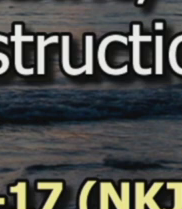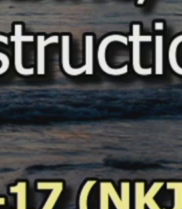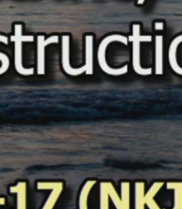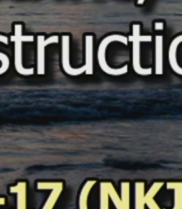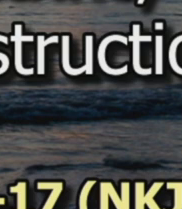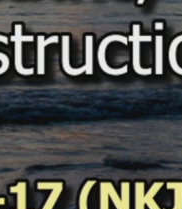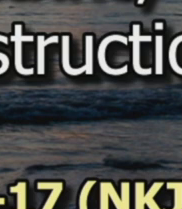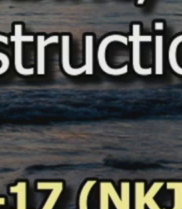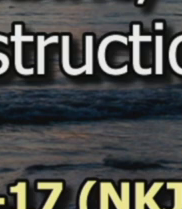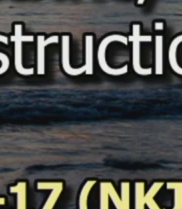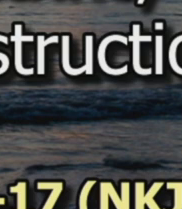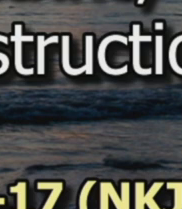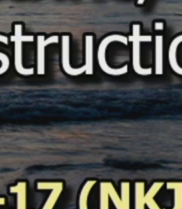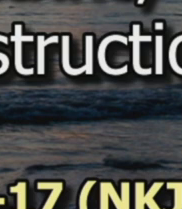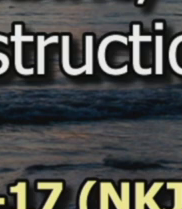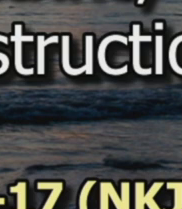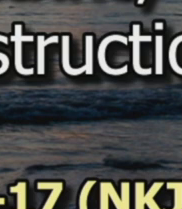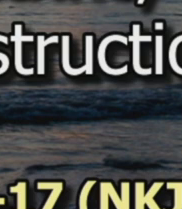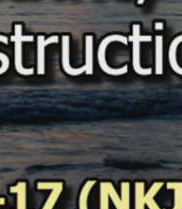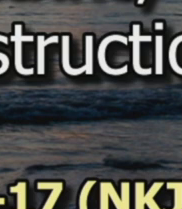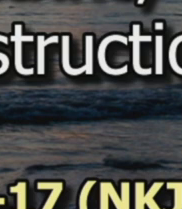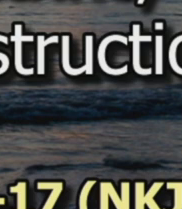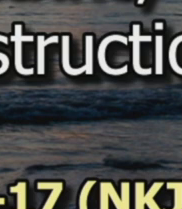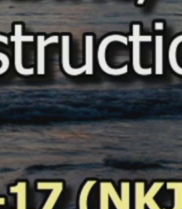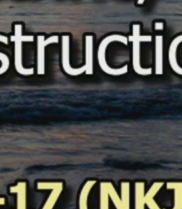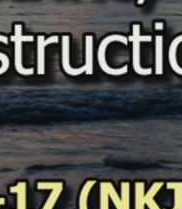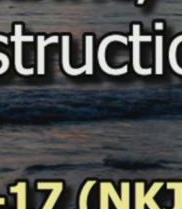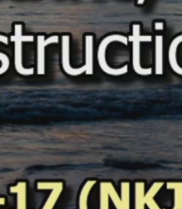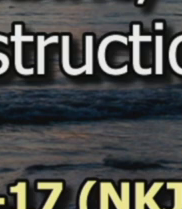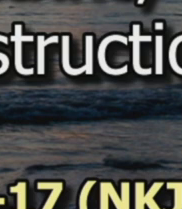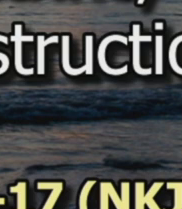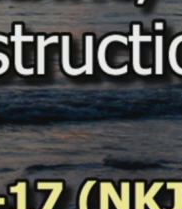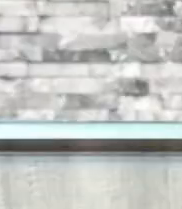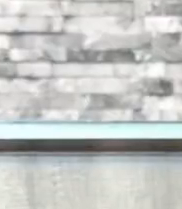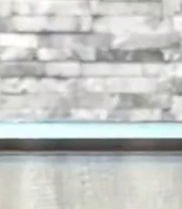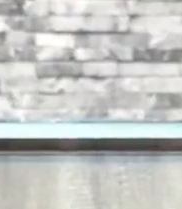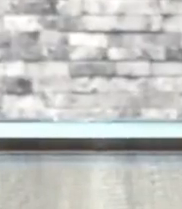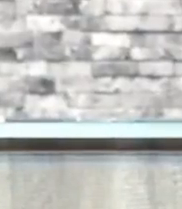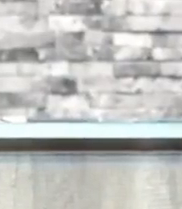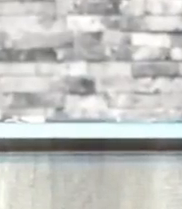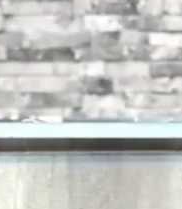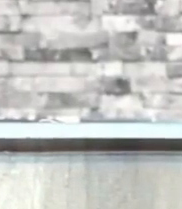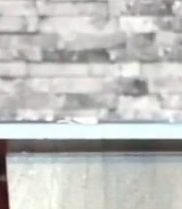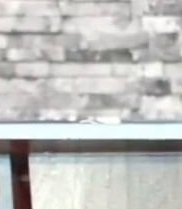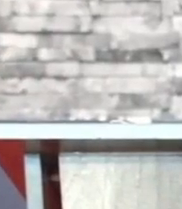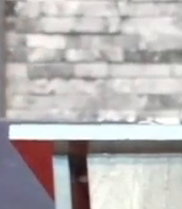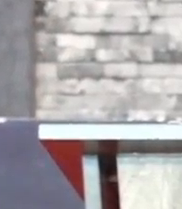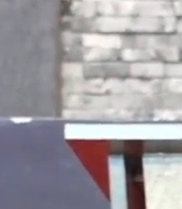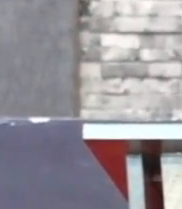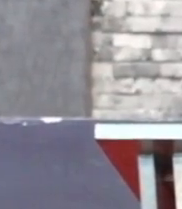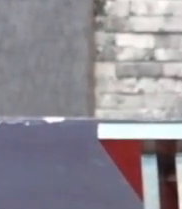God is able to deliver you. Kama unaamini kuwa Mungu anaweza akakuokoa. According to your faith you be delivered. Kulingana na imani